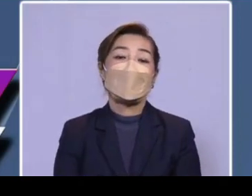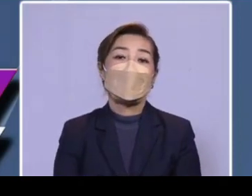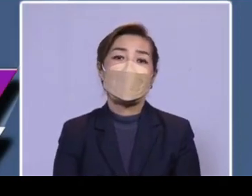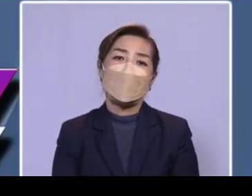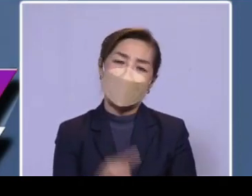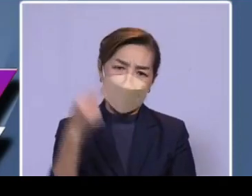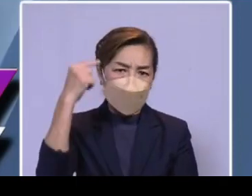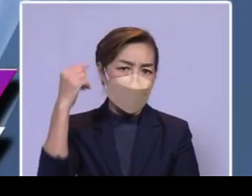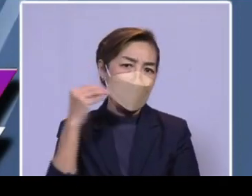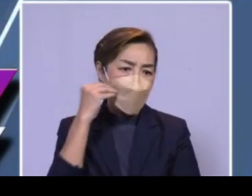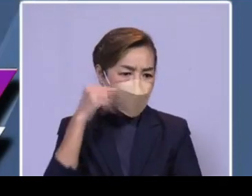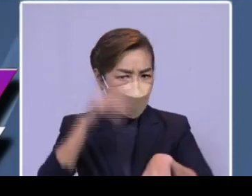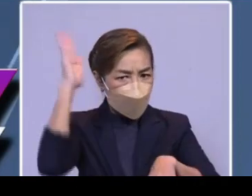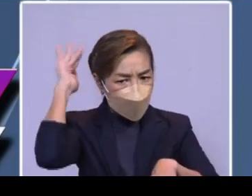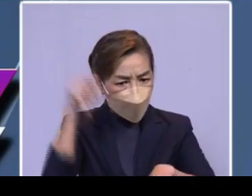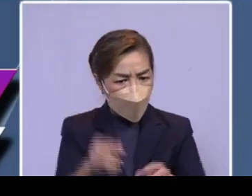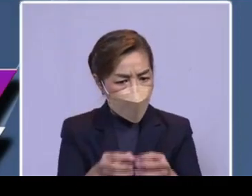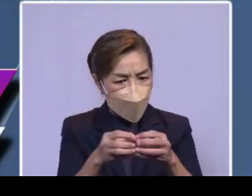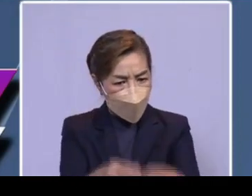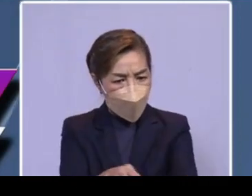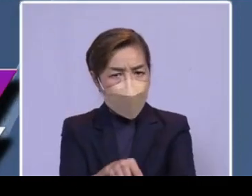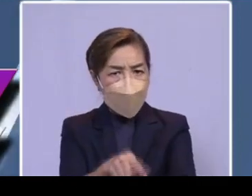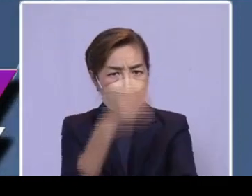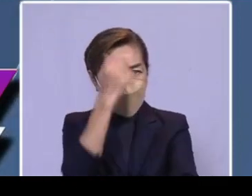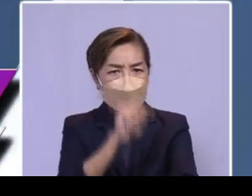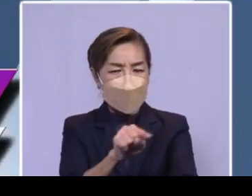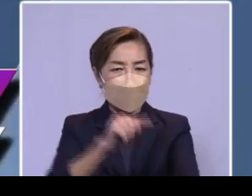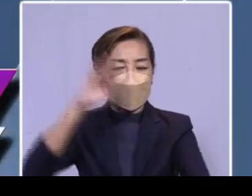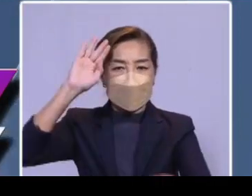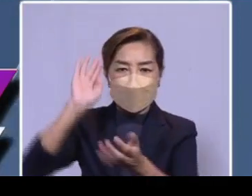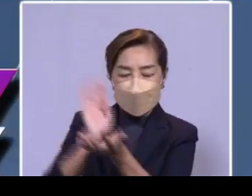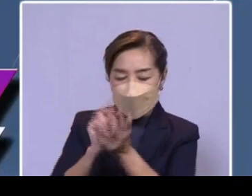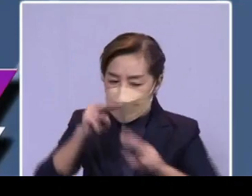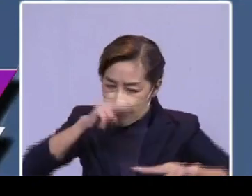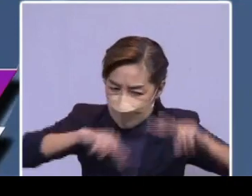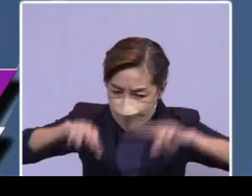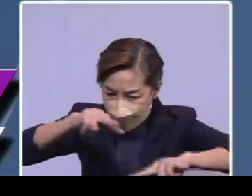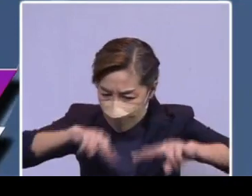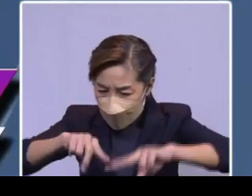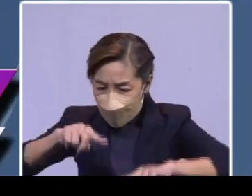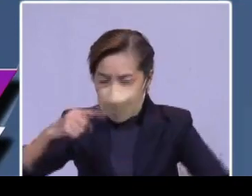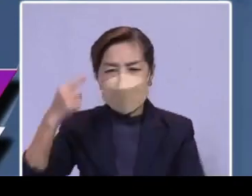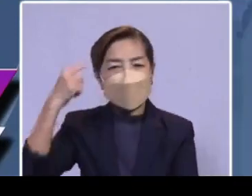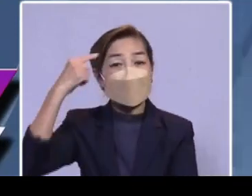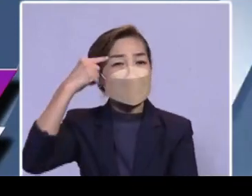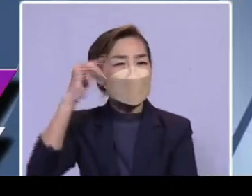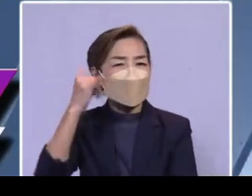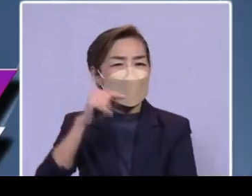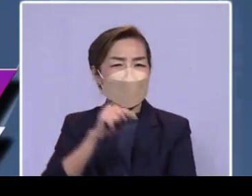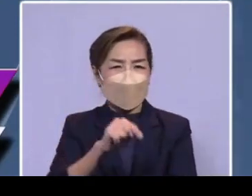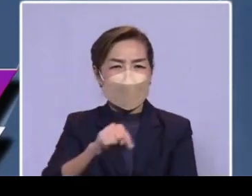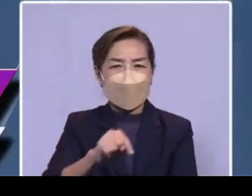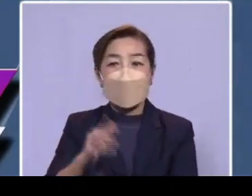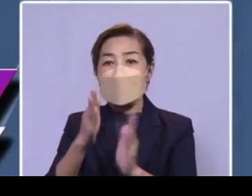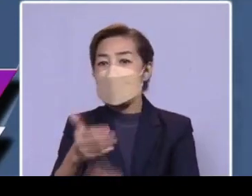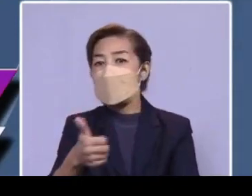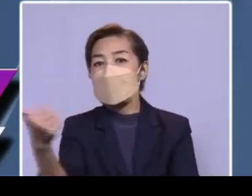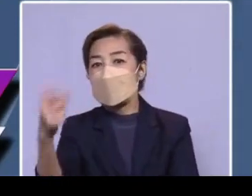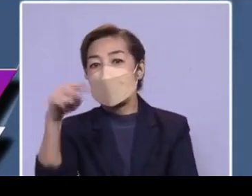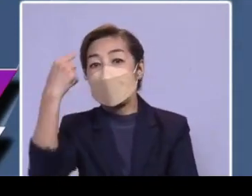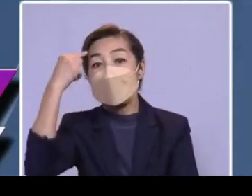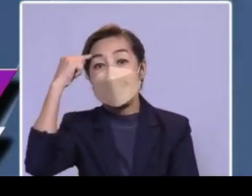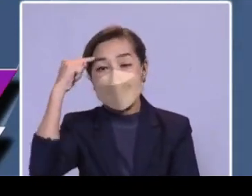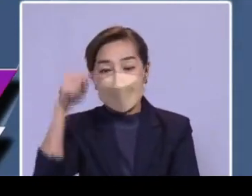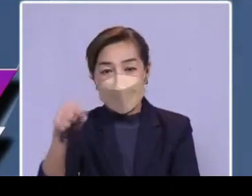ยังไงคือเจ้าหน้าที่เนี่ยเขาก็ระบุว่าจากการตรวจสอบเบื้องต้นแล้วเนี่ยคาดว่าน่าจะมีคนเอามาทิ้ง